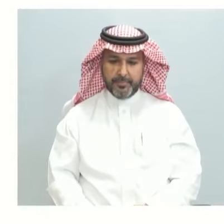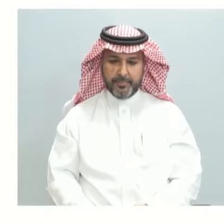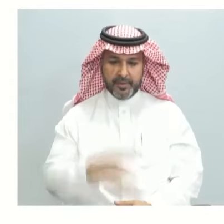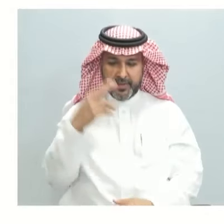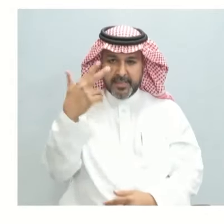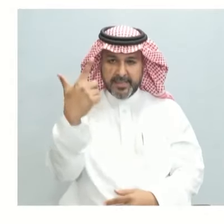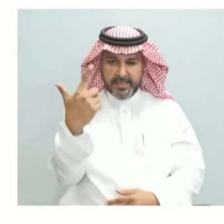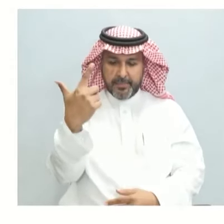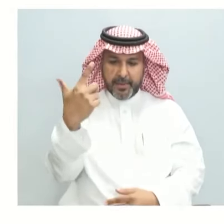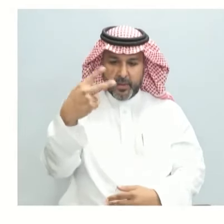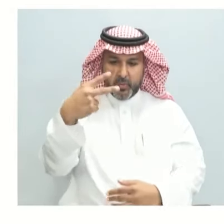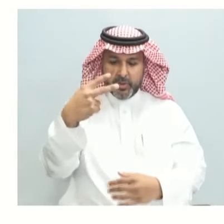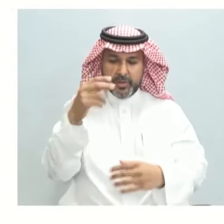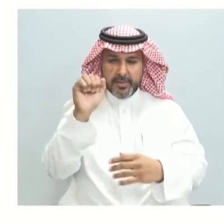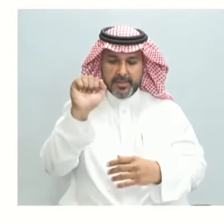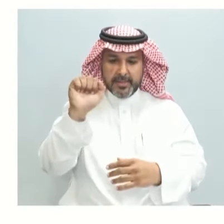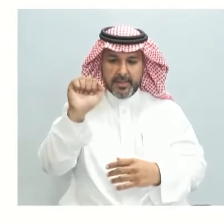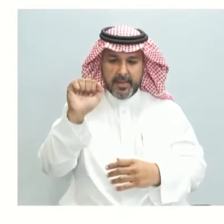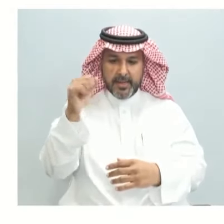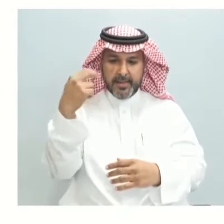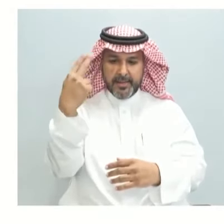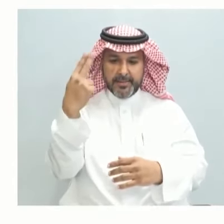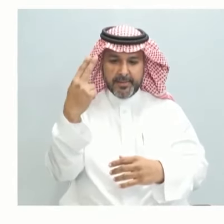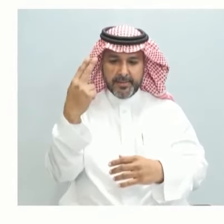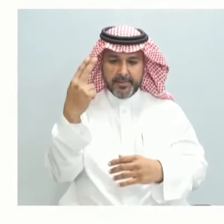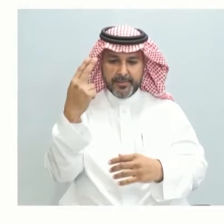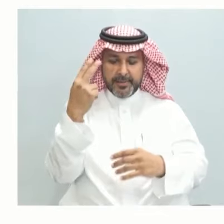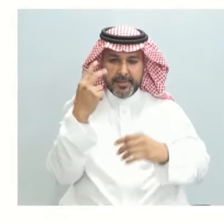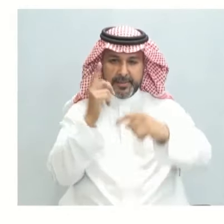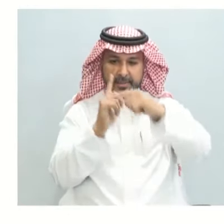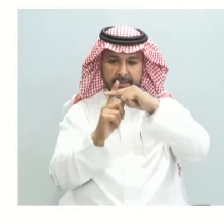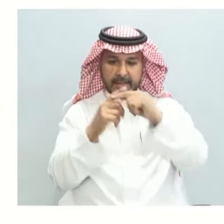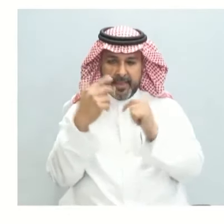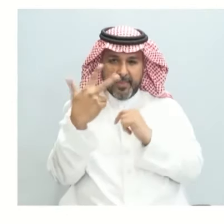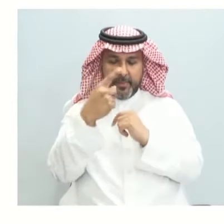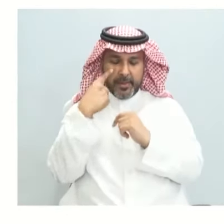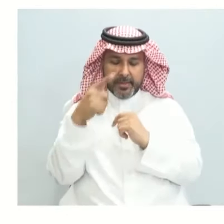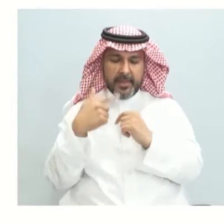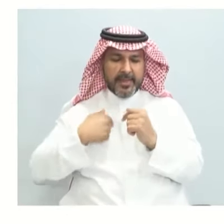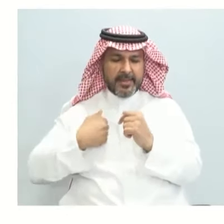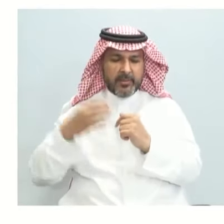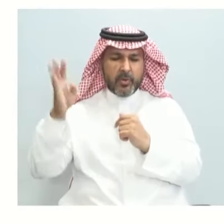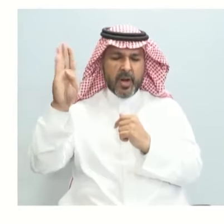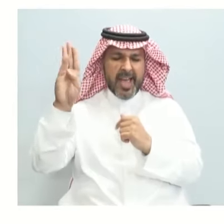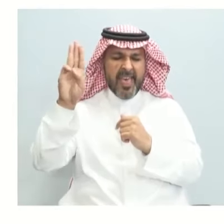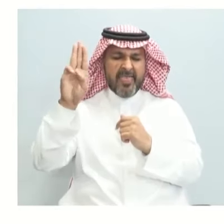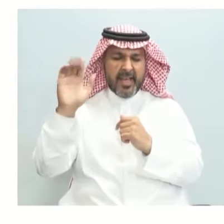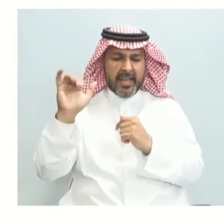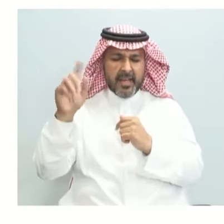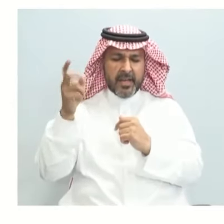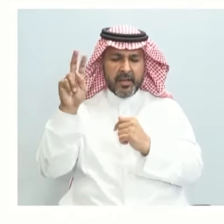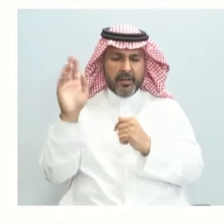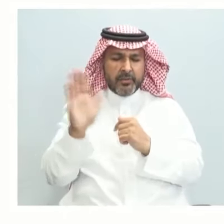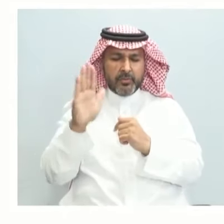27 صاد تربيع زائد 18 صاد هذه هي عباره عن كثيره حدود نريد تحليل كثيره الحدود هذه